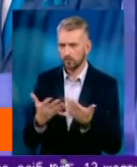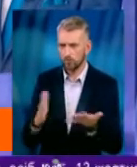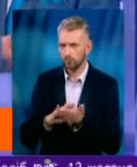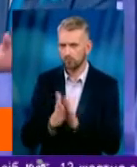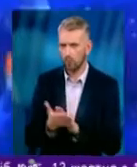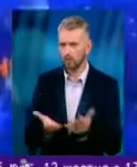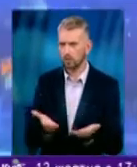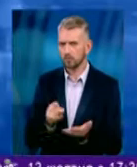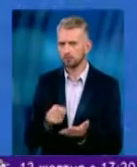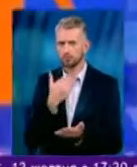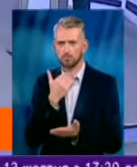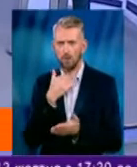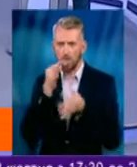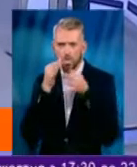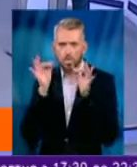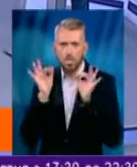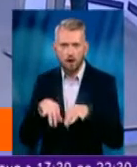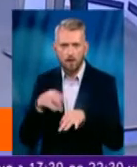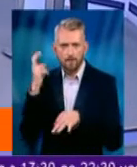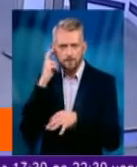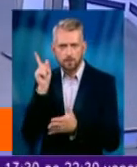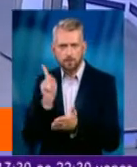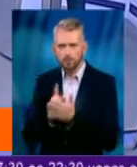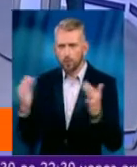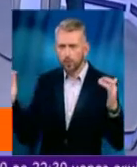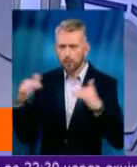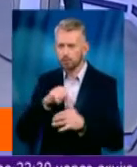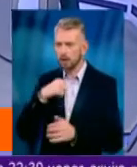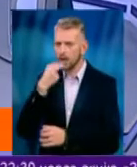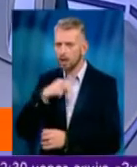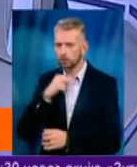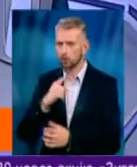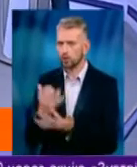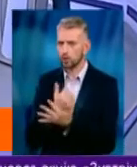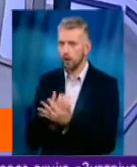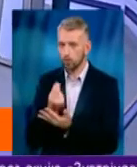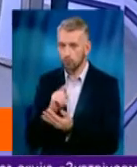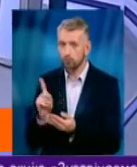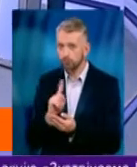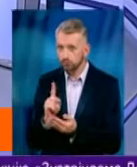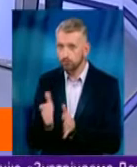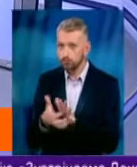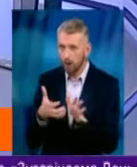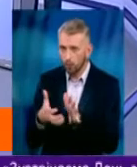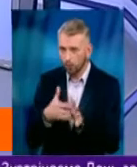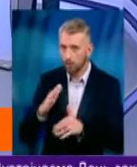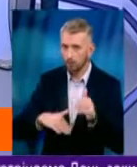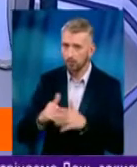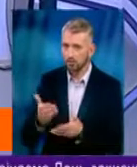Ну, здавалося, в столицю мають їхати так найкраще для того, аби заробляти гроші. Невже бракує дійсно